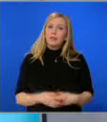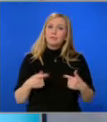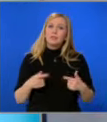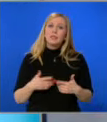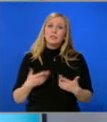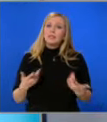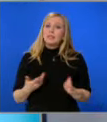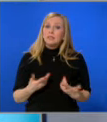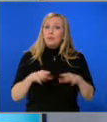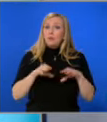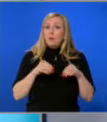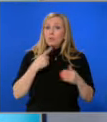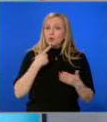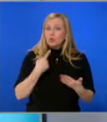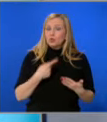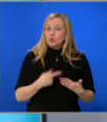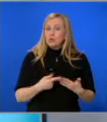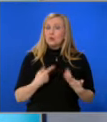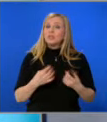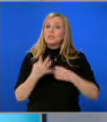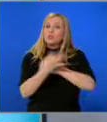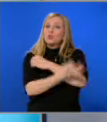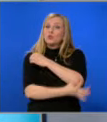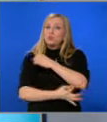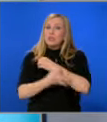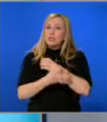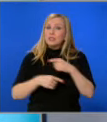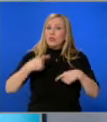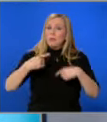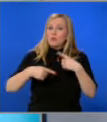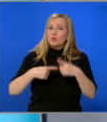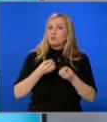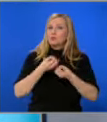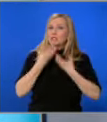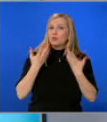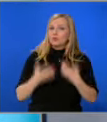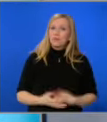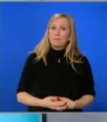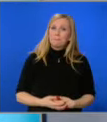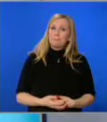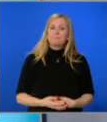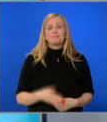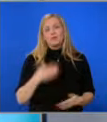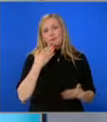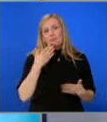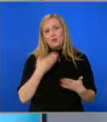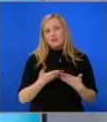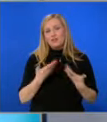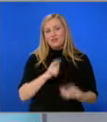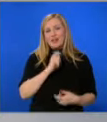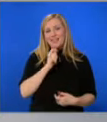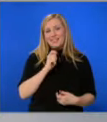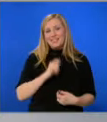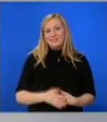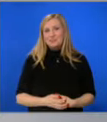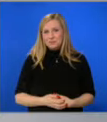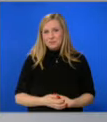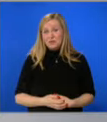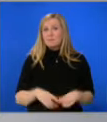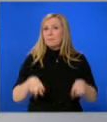с поемане на отговорност за историческите процеси, които са се случили. Добре, благодаря ви за това интервю в нашето